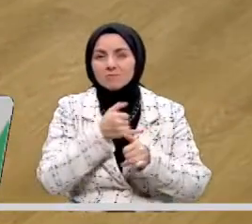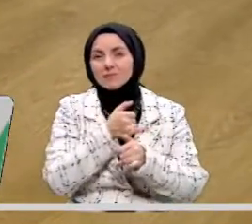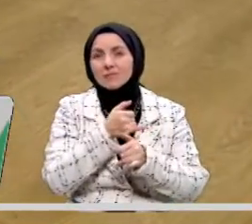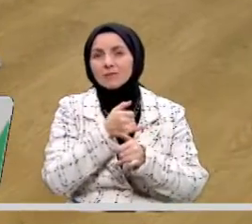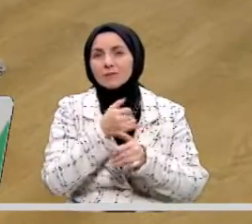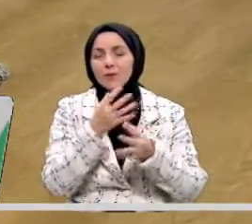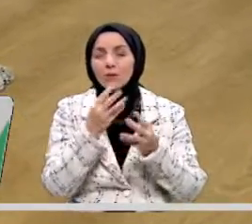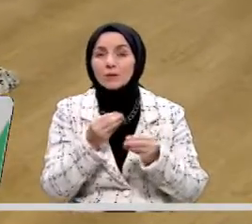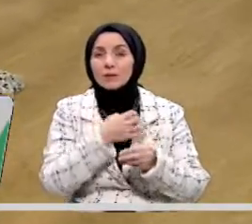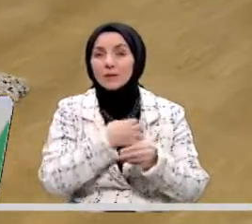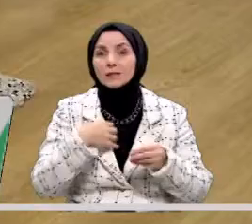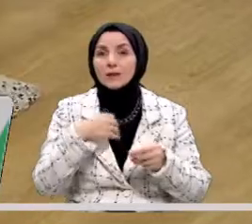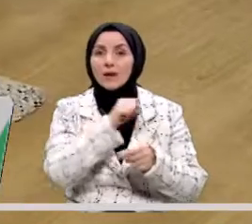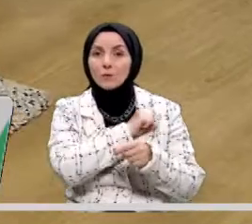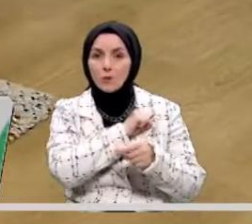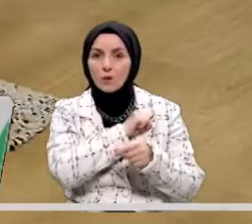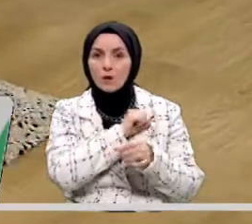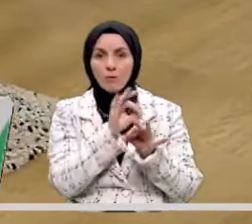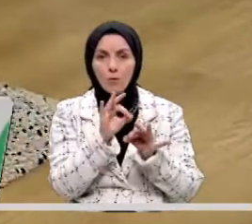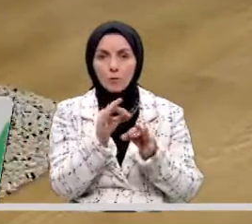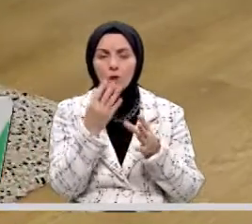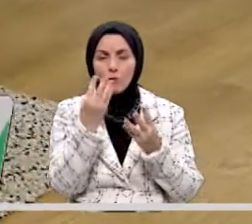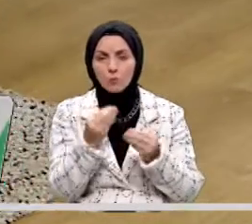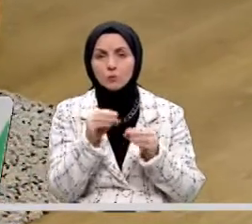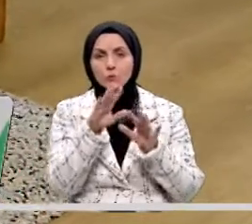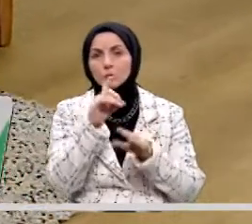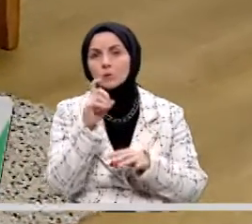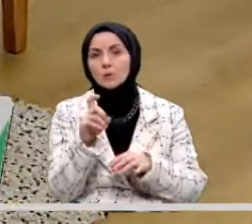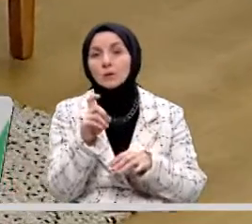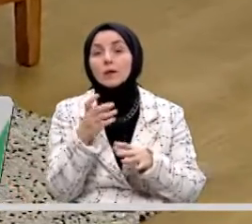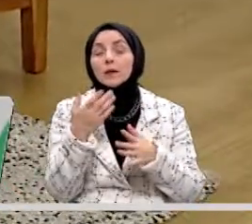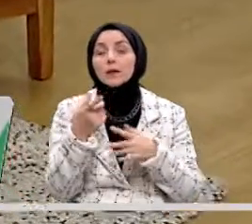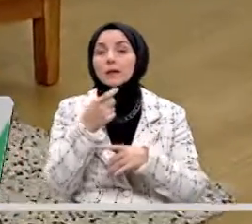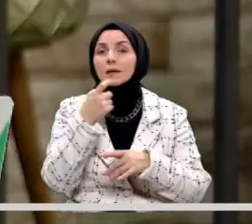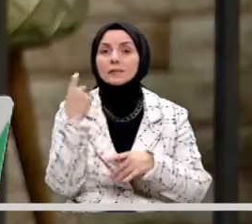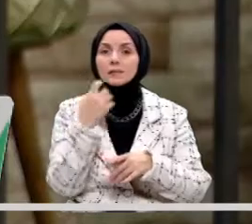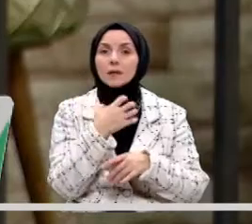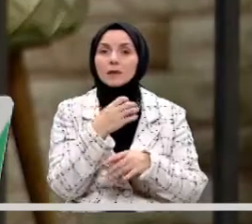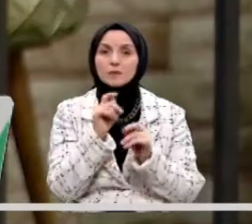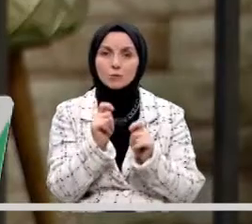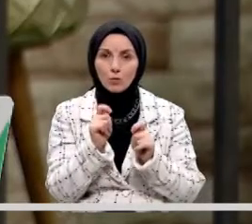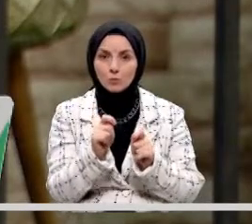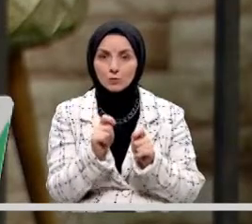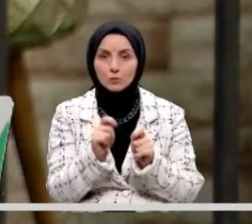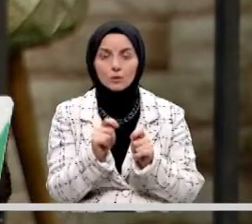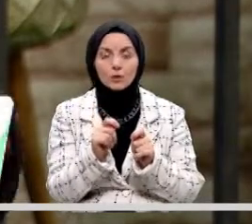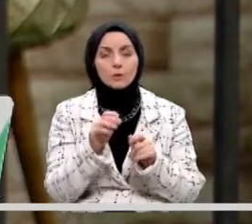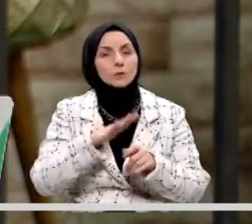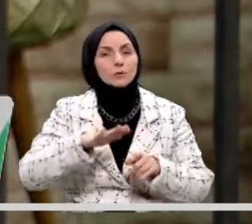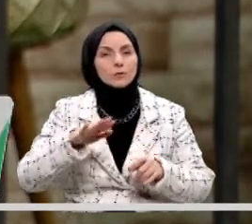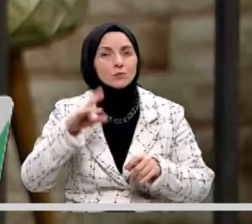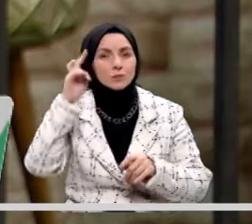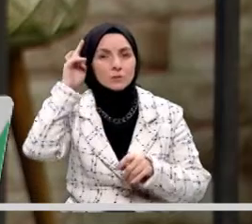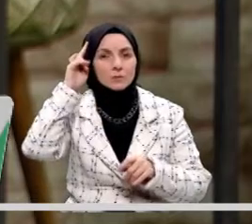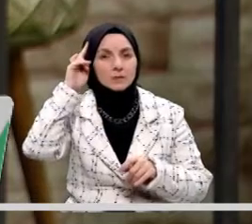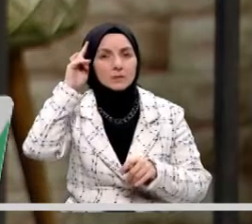hayat olur mu Allah aşkına çocuğumuz var soruyorduk Biz eskiden çok soruldu Ann çok seviyorsun babacığım hani böyle çocuğun psikolojisini